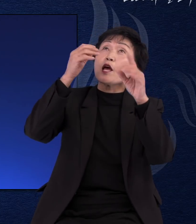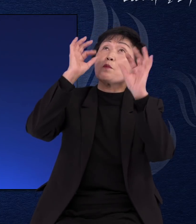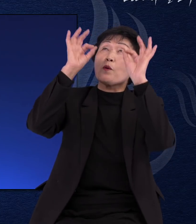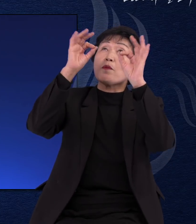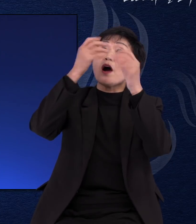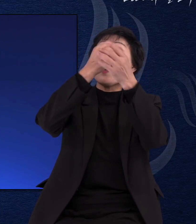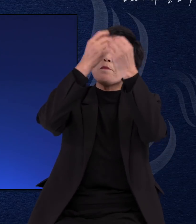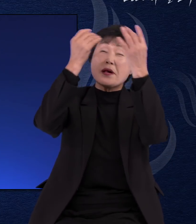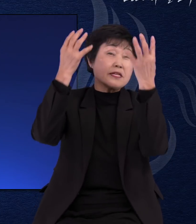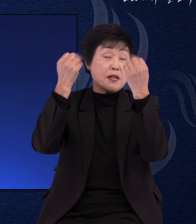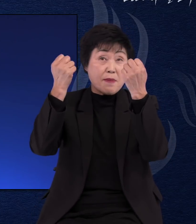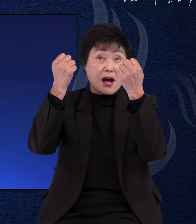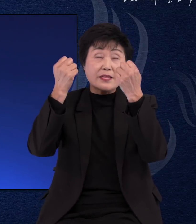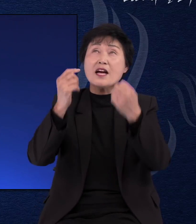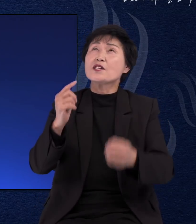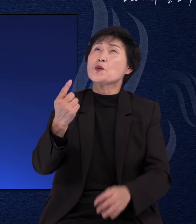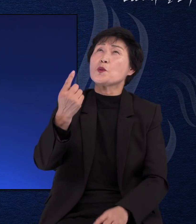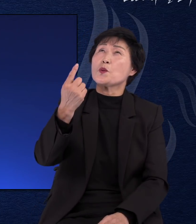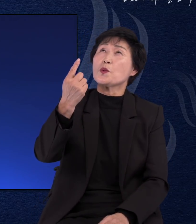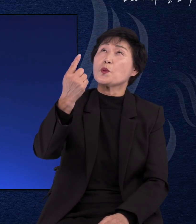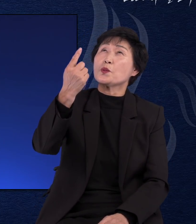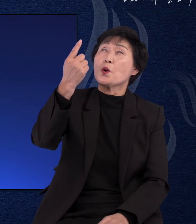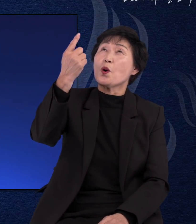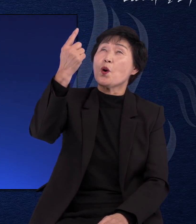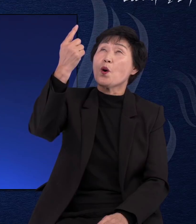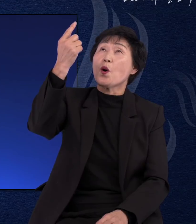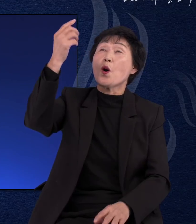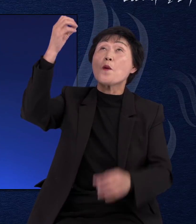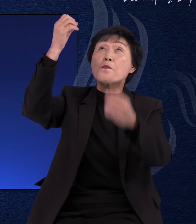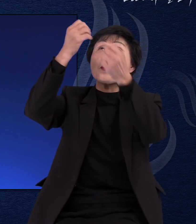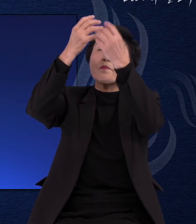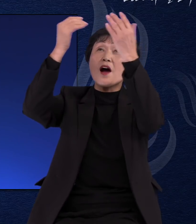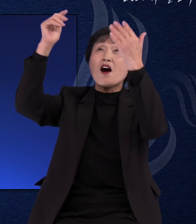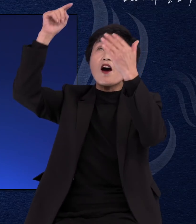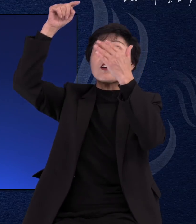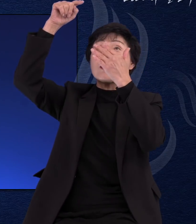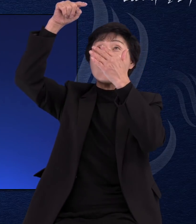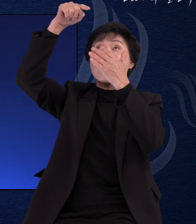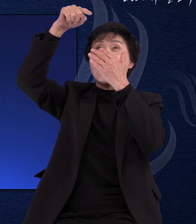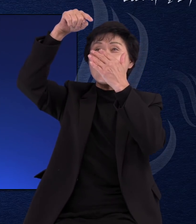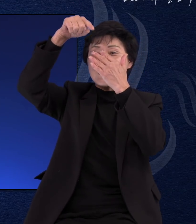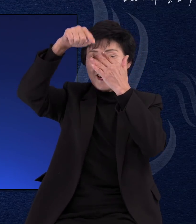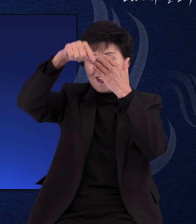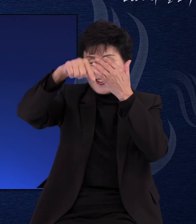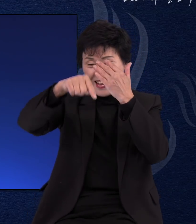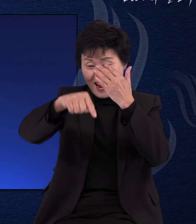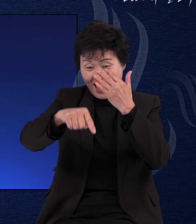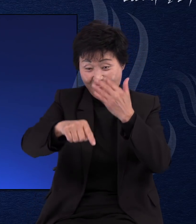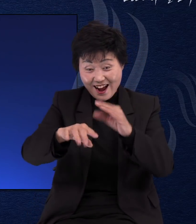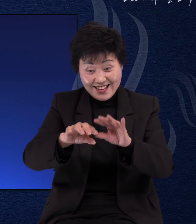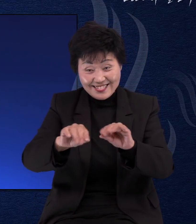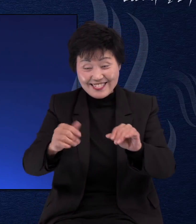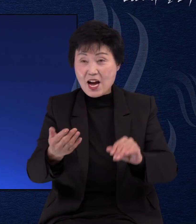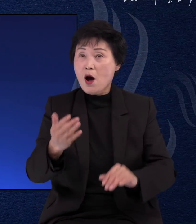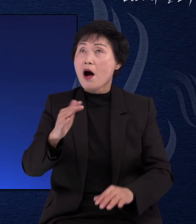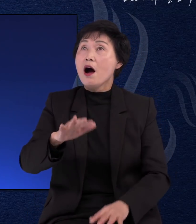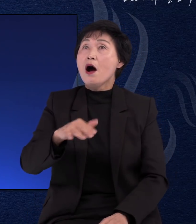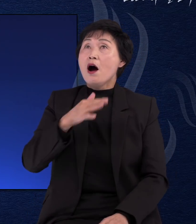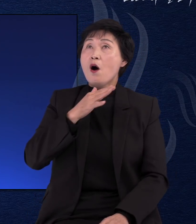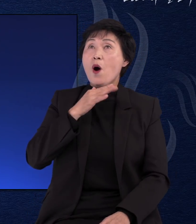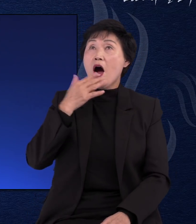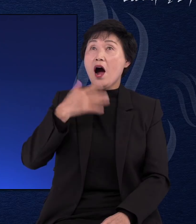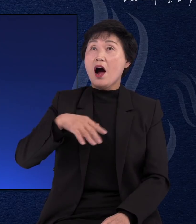높고 높은 별을 넘어 이 낮고 낮은 땅 위에. 야, 맨 뒷자리에